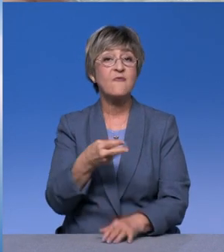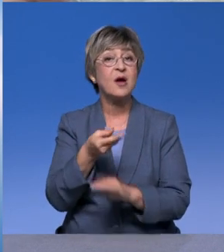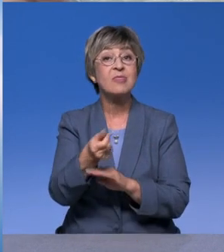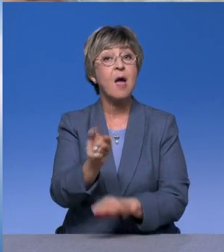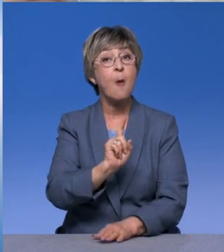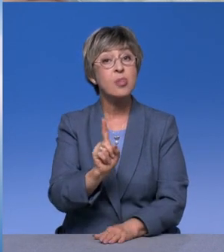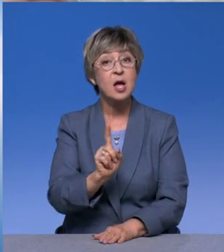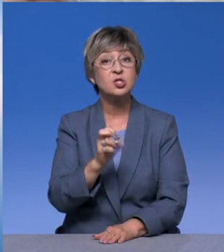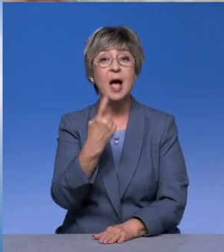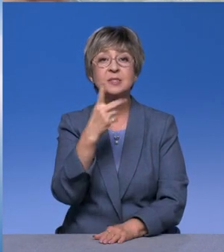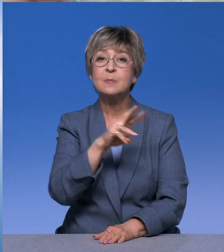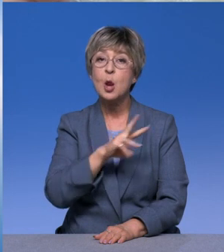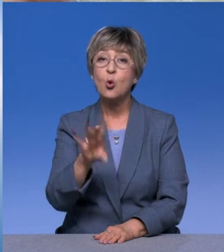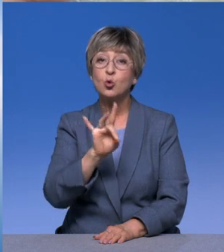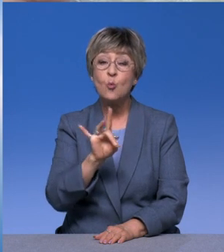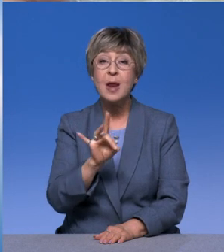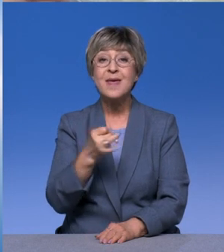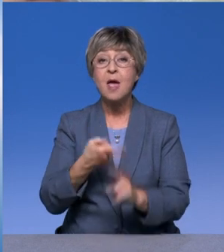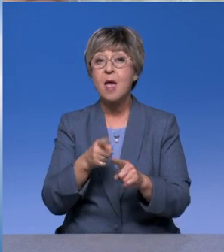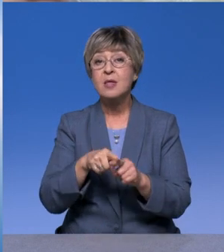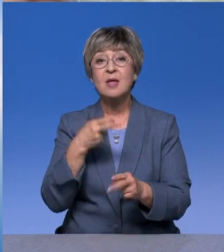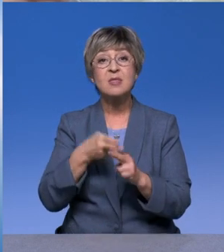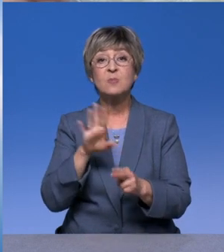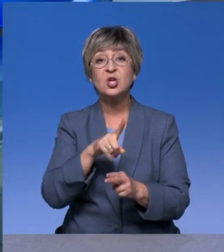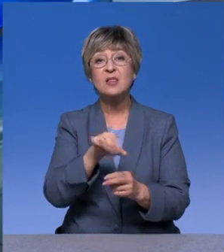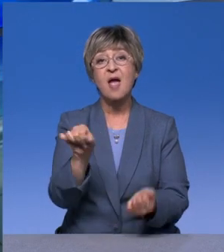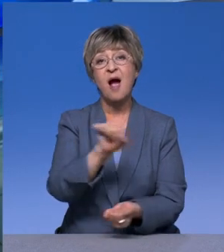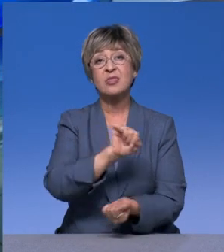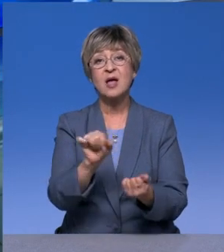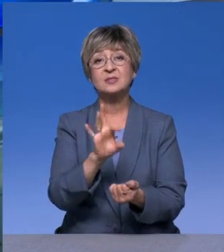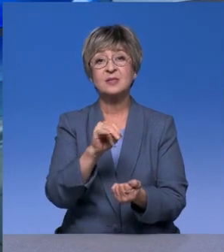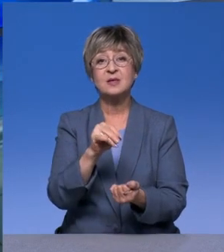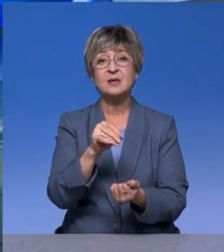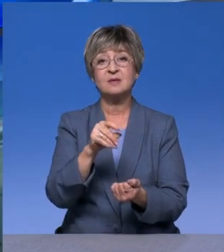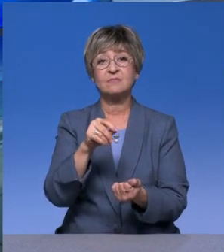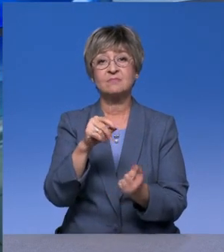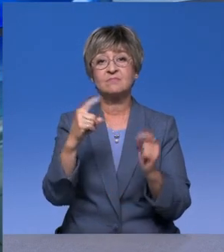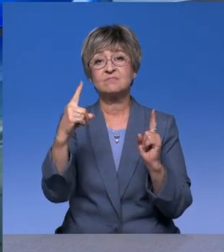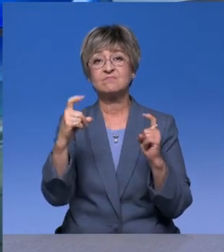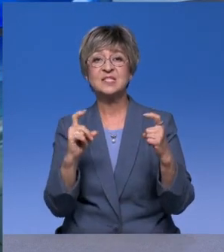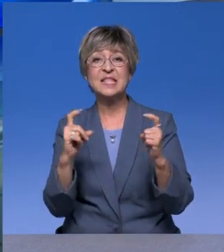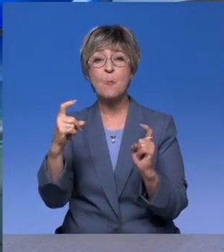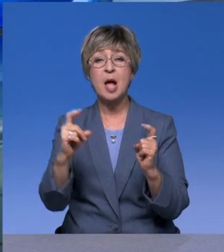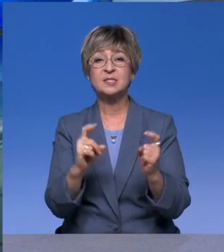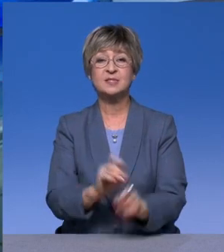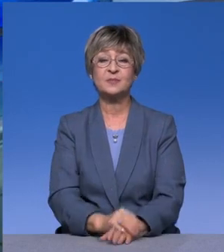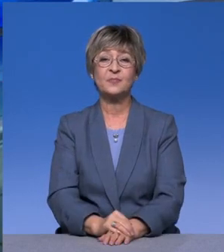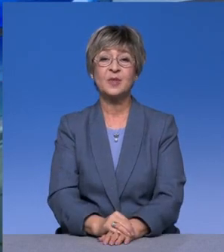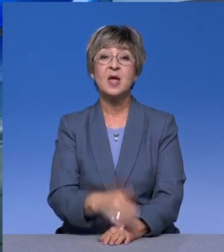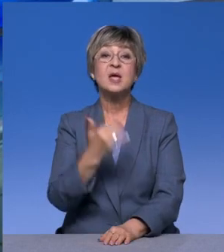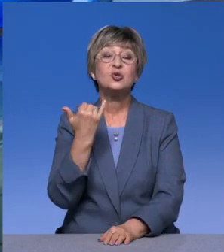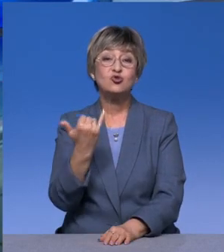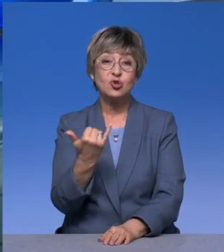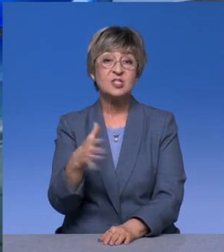на 1 000 000 рублей. Это не мешало ей вот кататься и снимать? Ну, я скажу, что сейчас практически